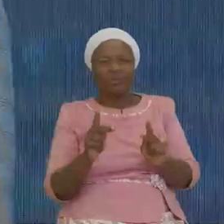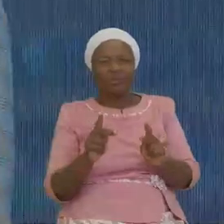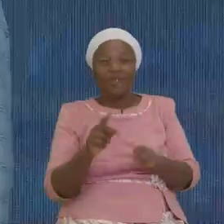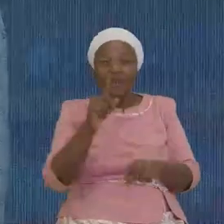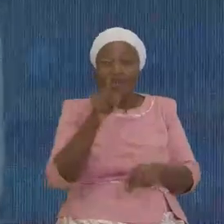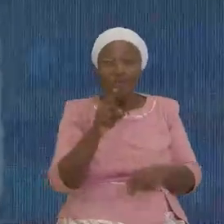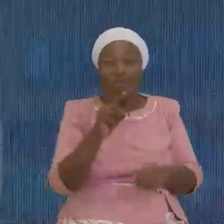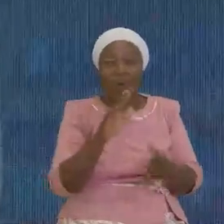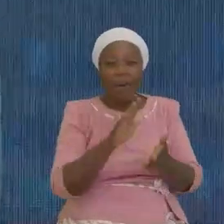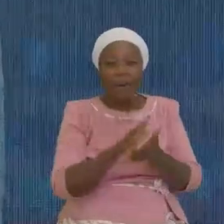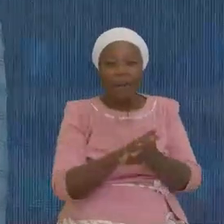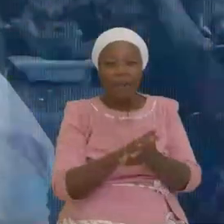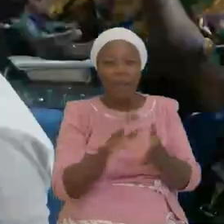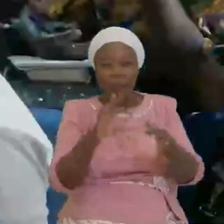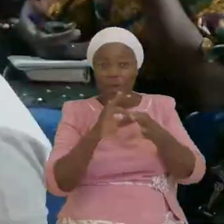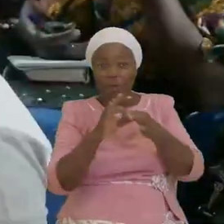l'accord est scellé.